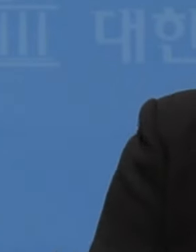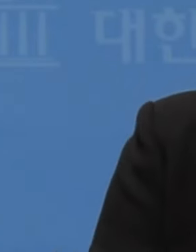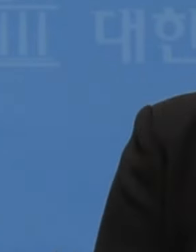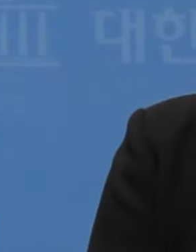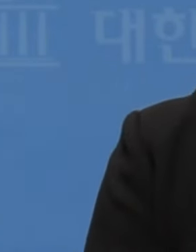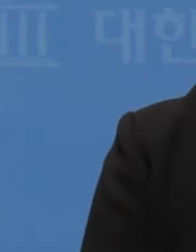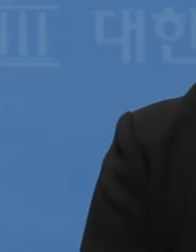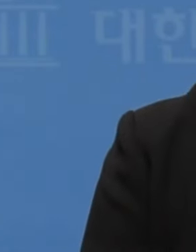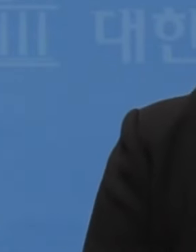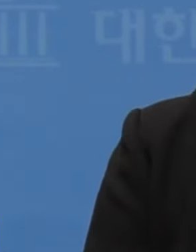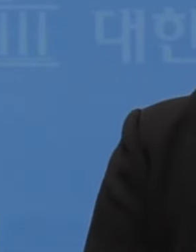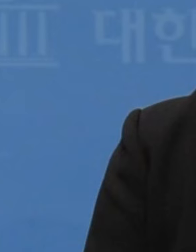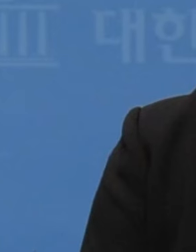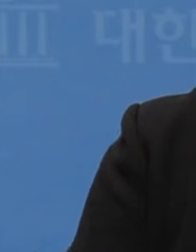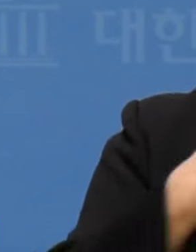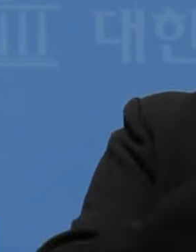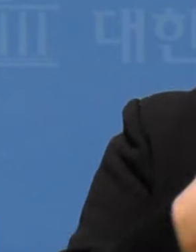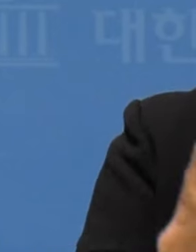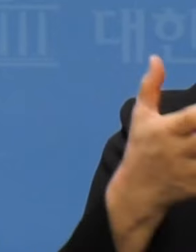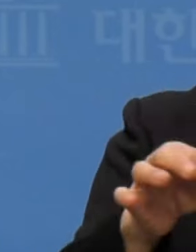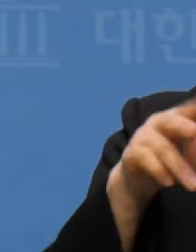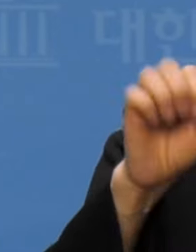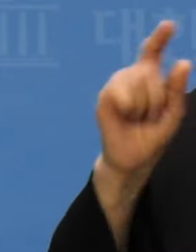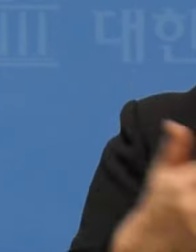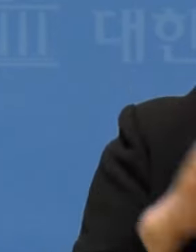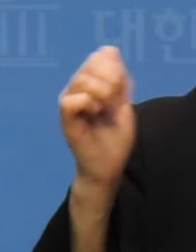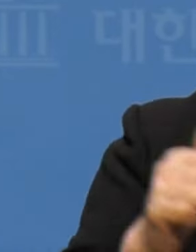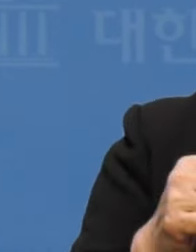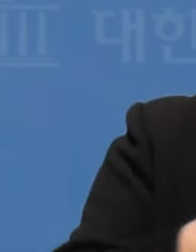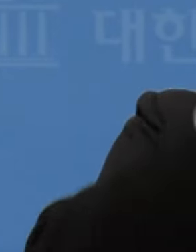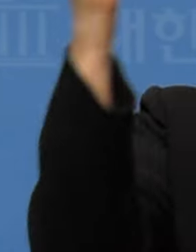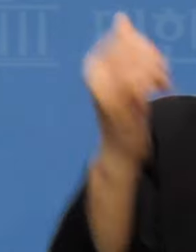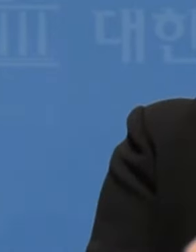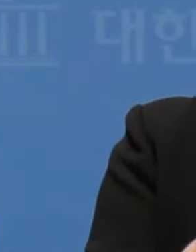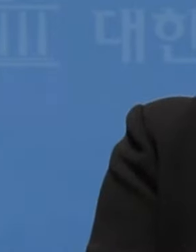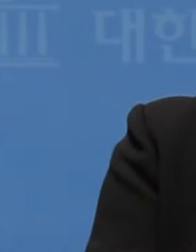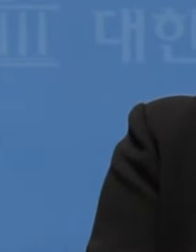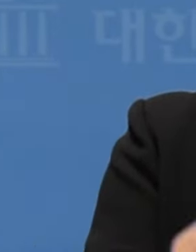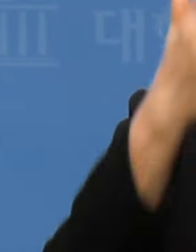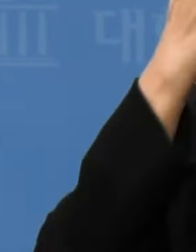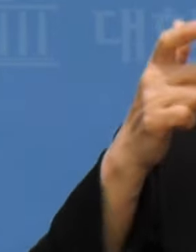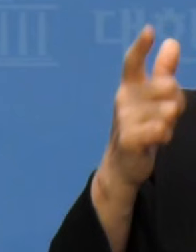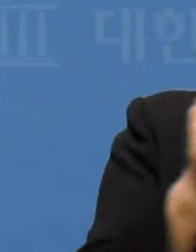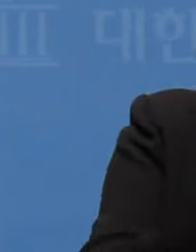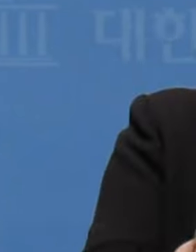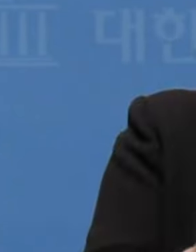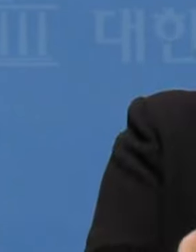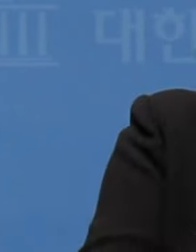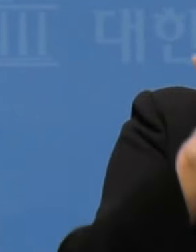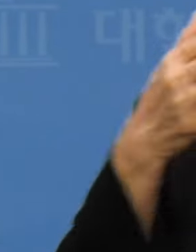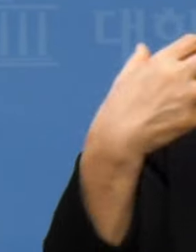것입니다. 저 김정현을 국회로 보내주신다면 용산의 대표